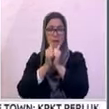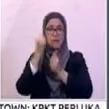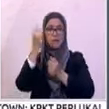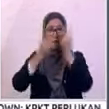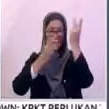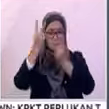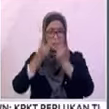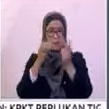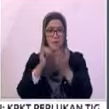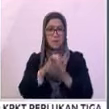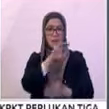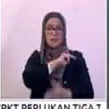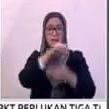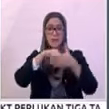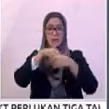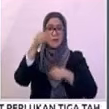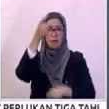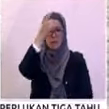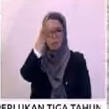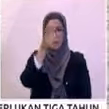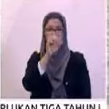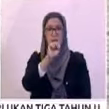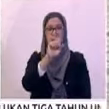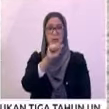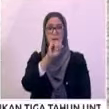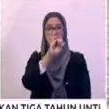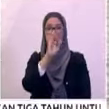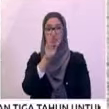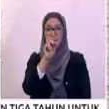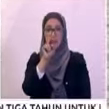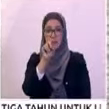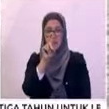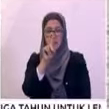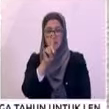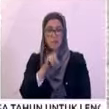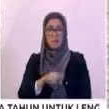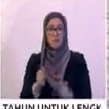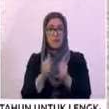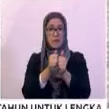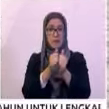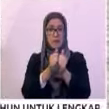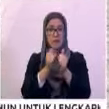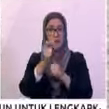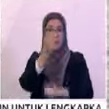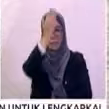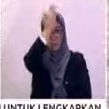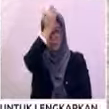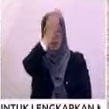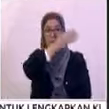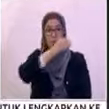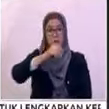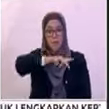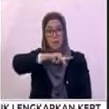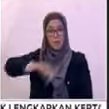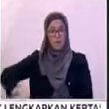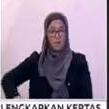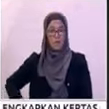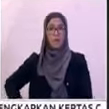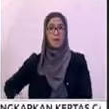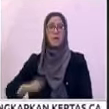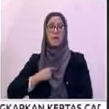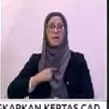Abdullah. Sempena lawatan ini, Yang di-Pertuan Agong dan Raja Permaisuri Agong akan berangkat menghadiri Majlis Sambutan